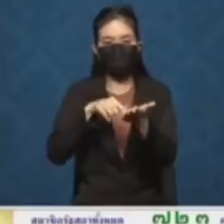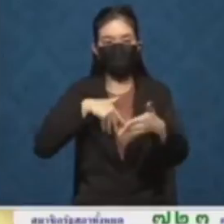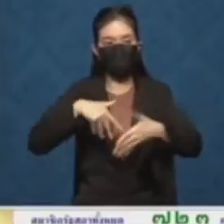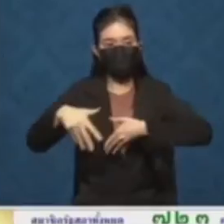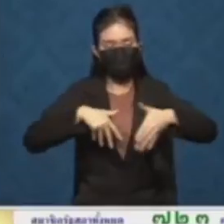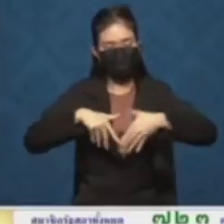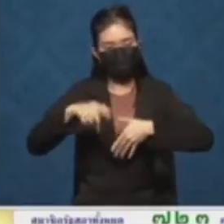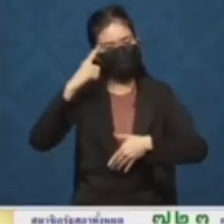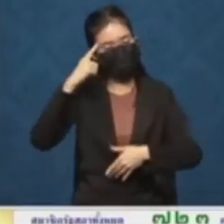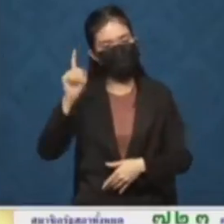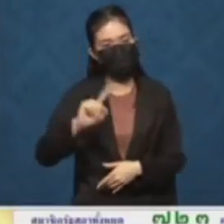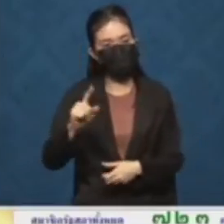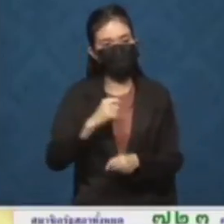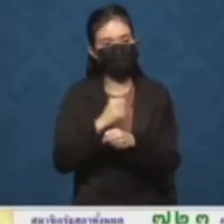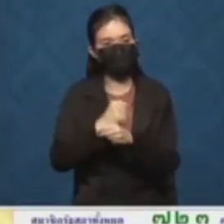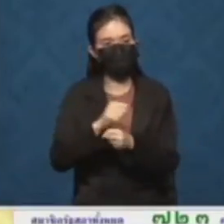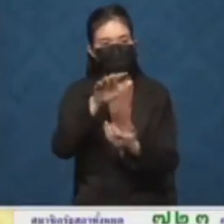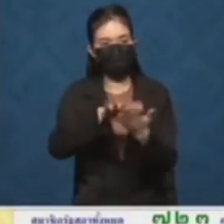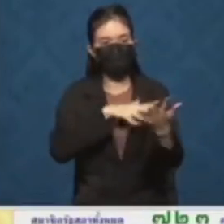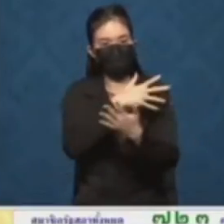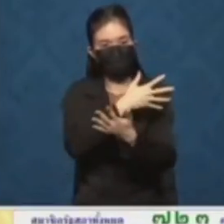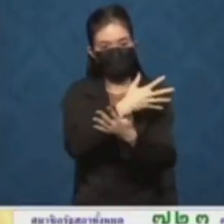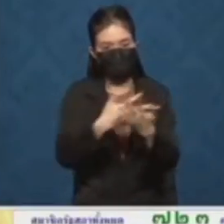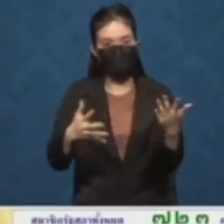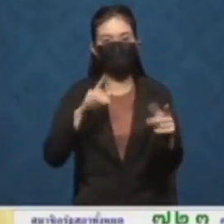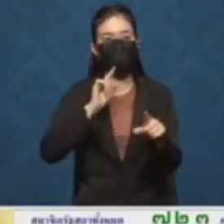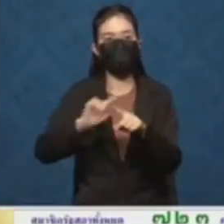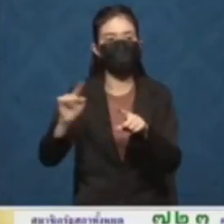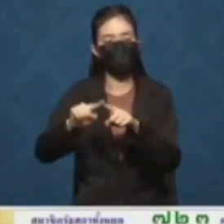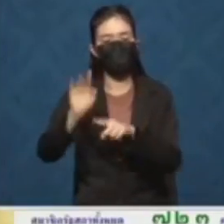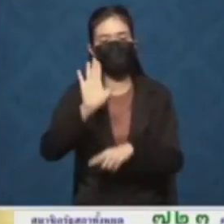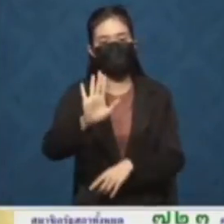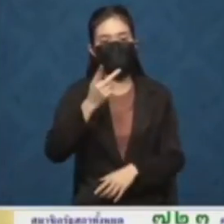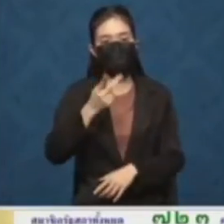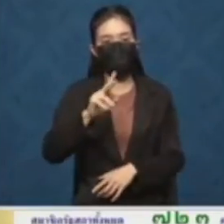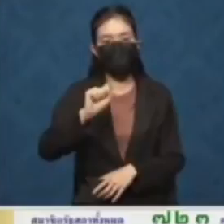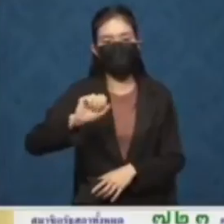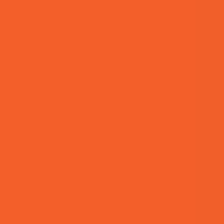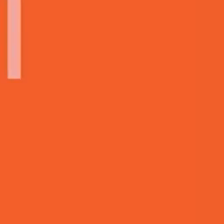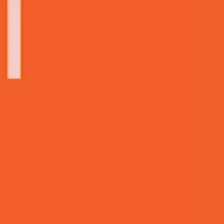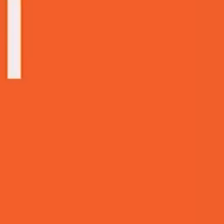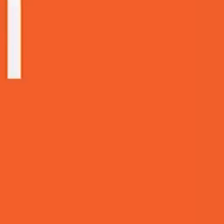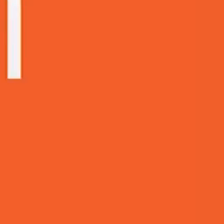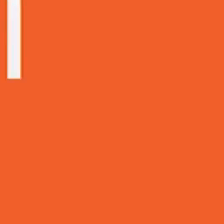้างกลงไกลที่เรีกวา ยุทษาสาชาติะแผนประติรูปของคอ์ช. ขอบคครับ